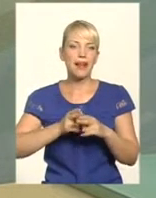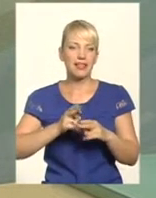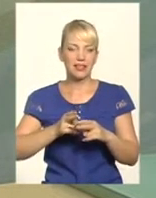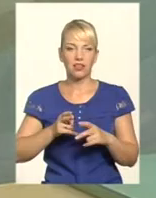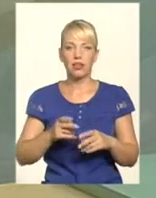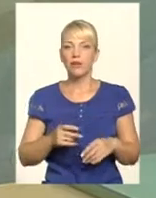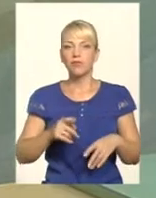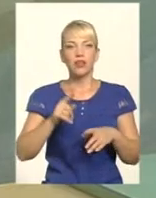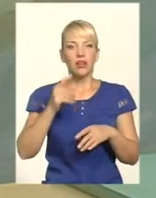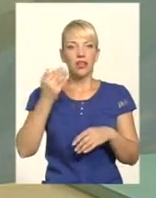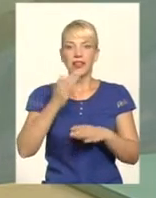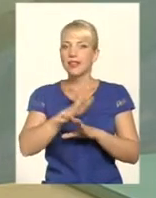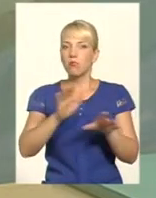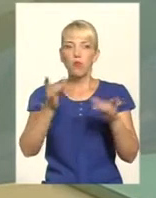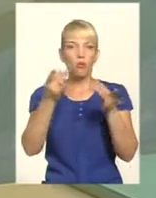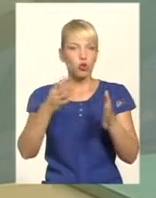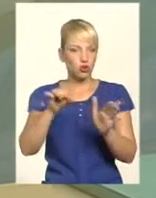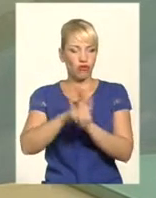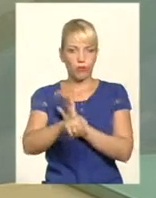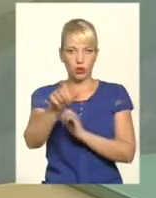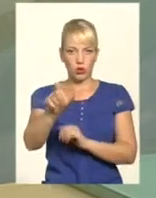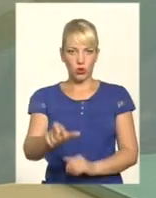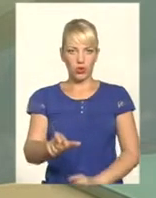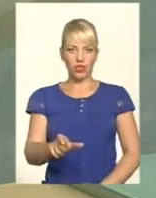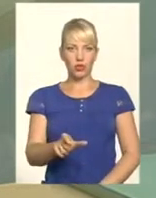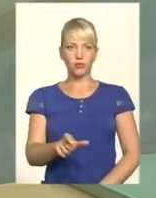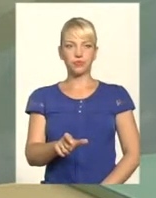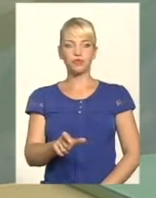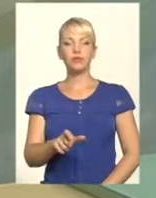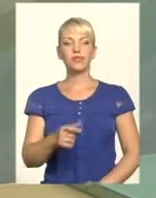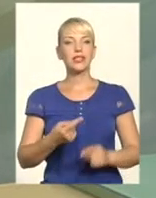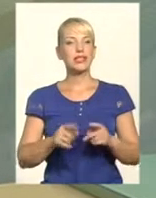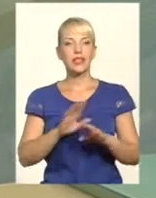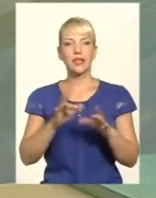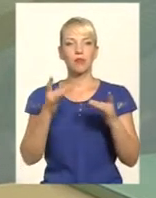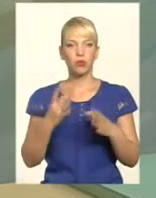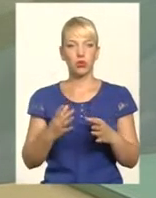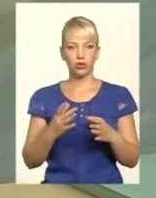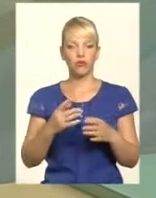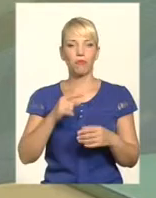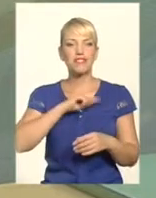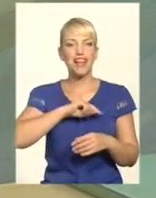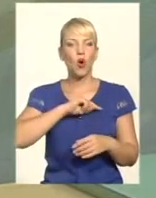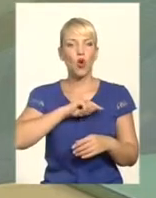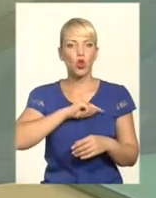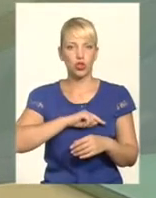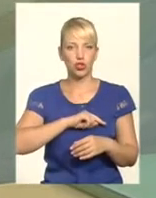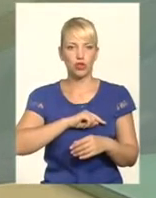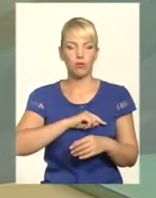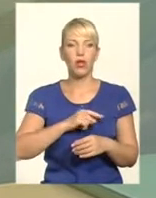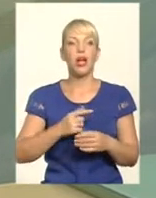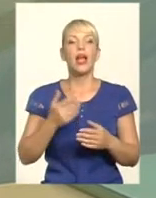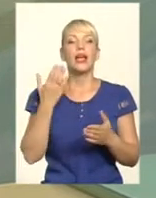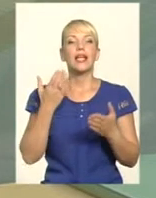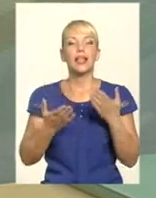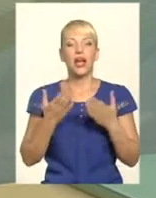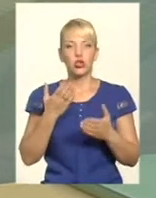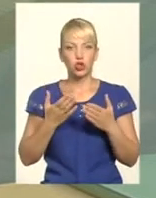Не просто саме в психологічному аспекті. І коли людина, психолог попрацює